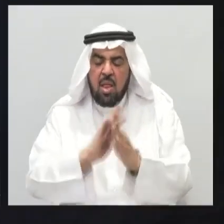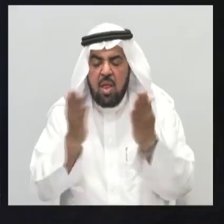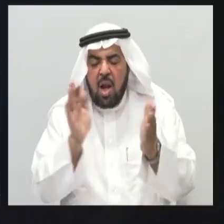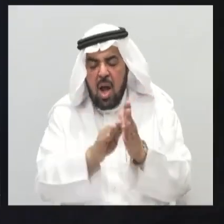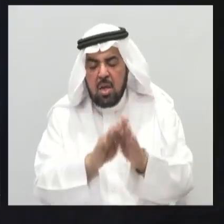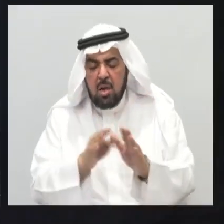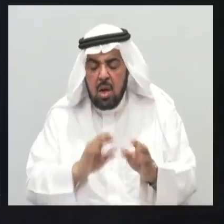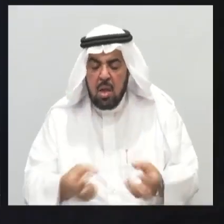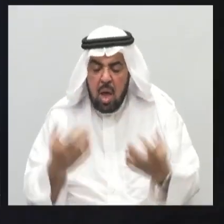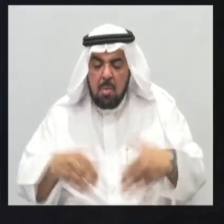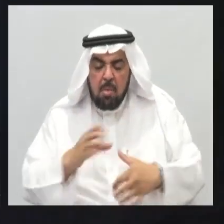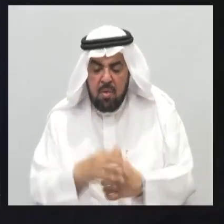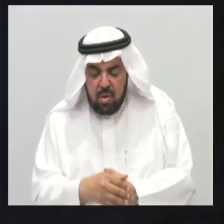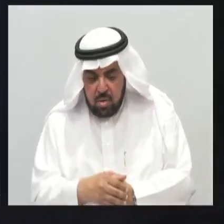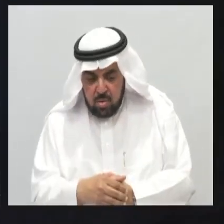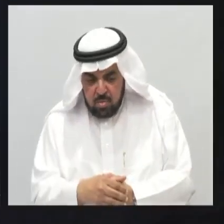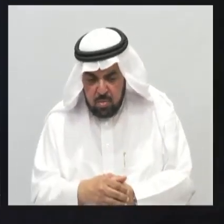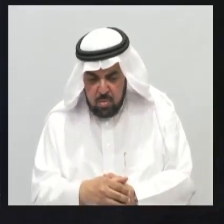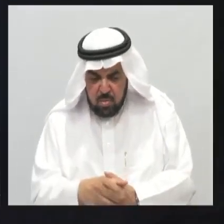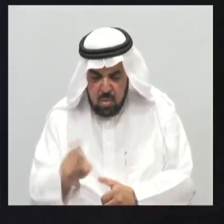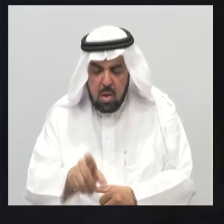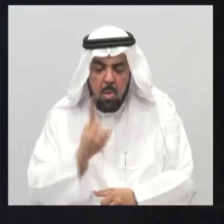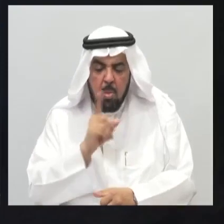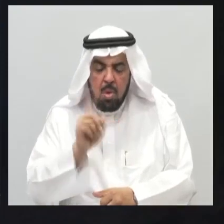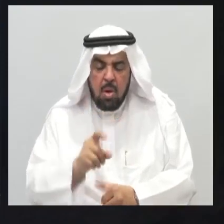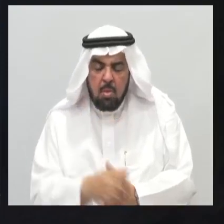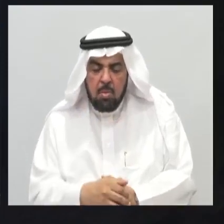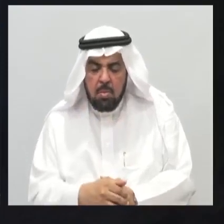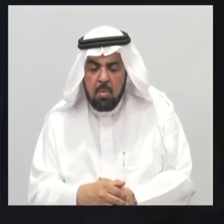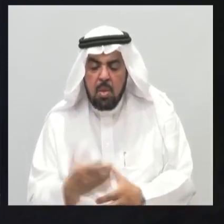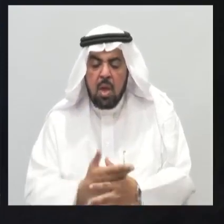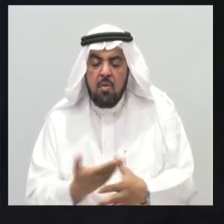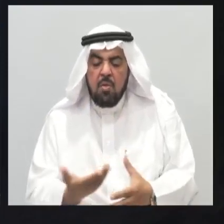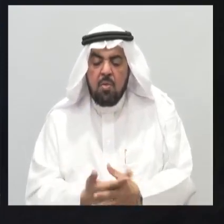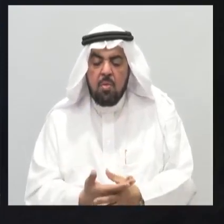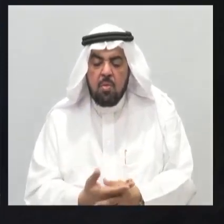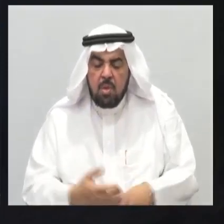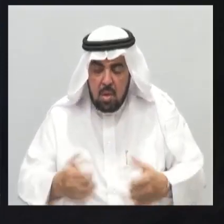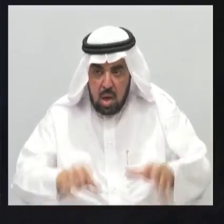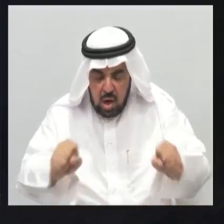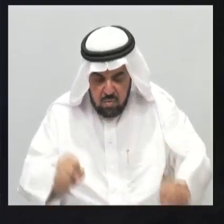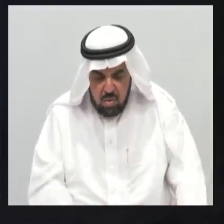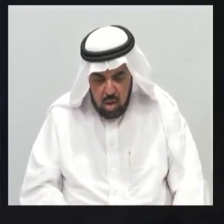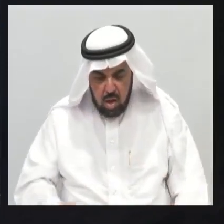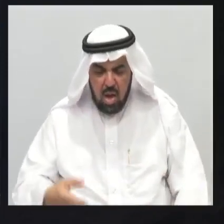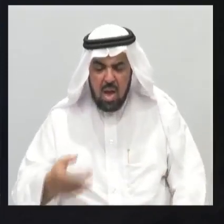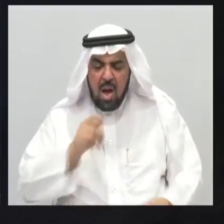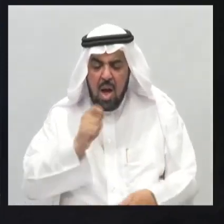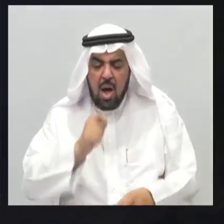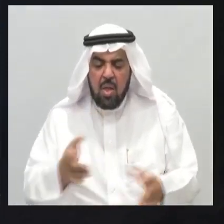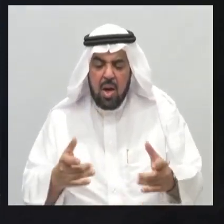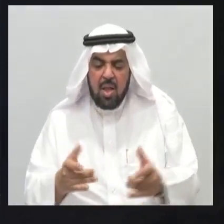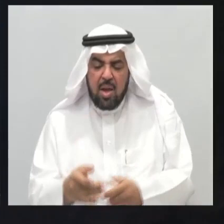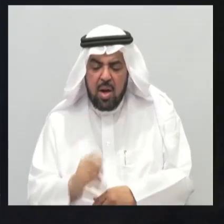تفعل؟ ماذا ستفعل؟ اطرح هذا السؤال على والدتك وقل لها: ماذا تفعلين يا أمي حتى تحافظين على الورقيات